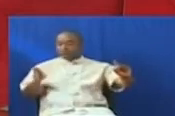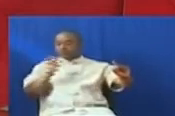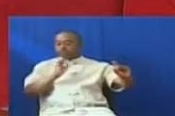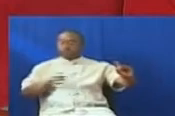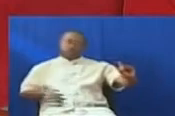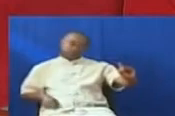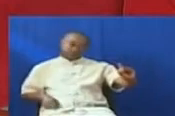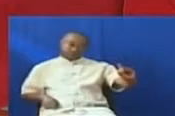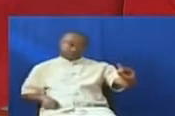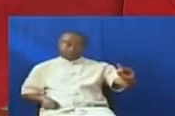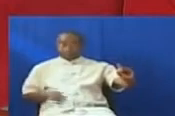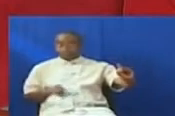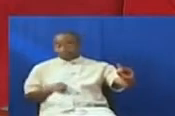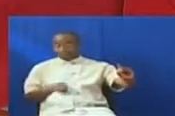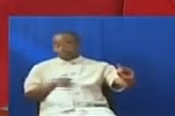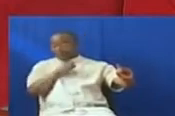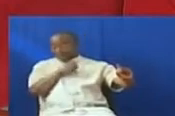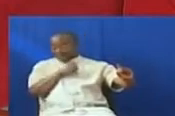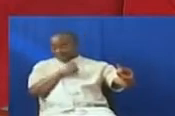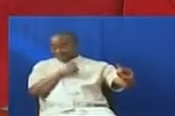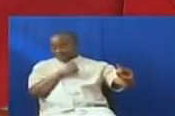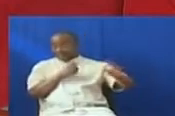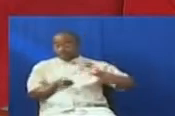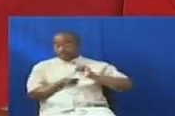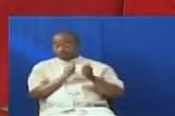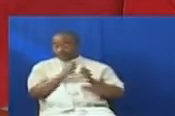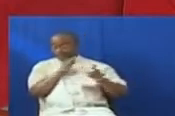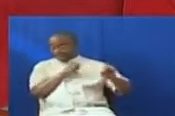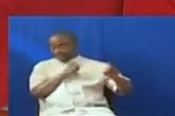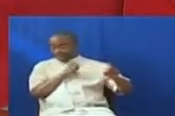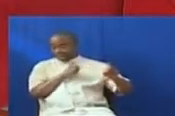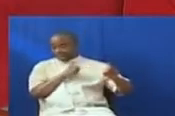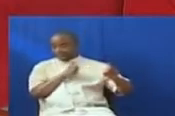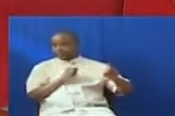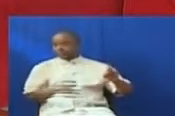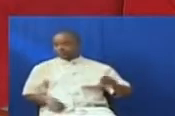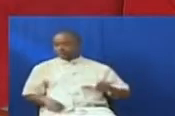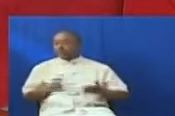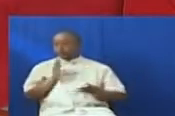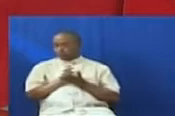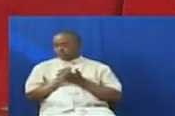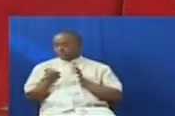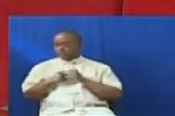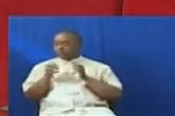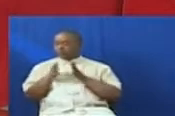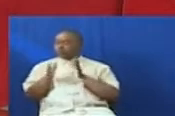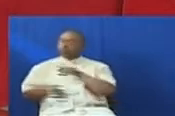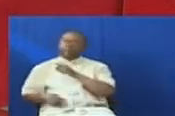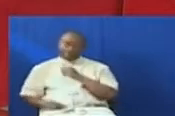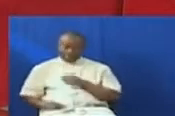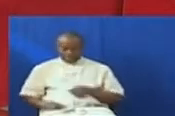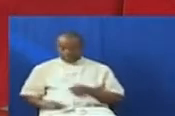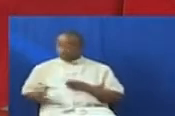ambayo hata ninakotoka ni changamoto kubwa.